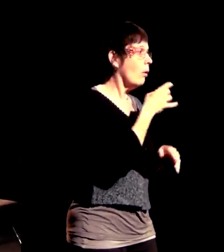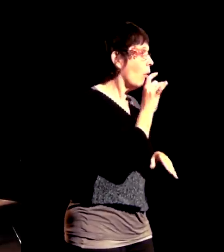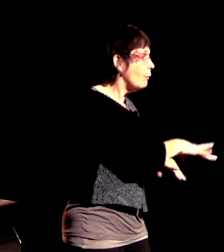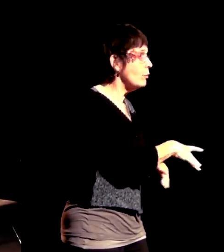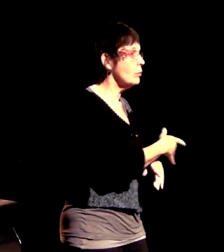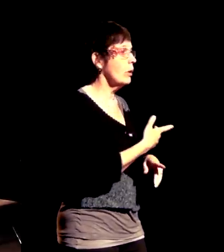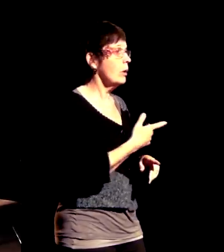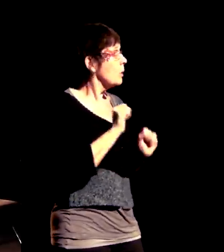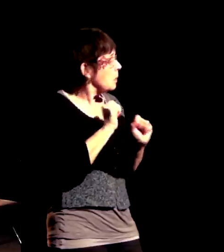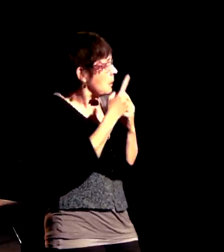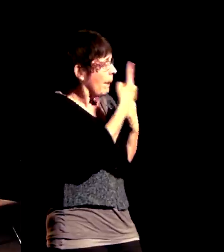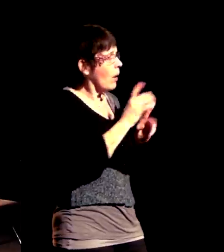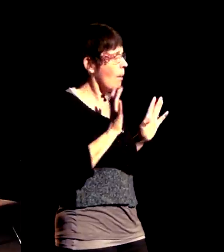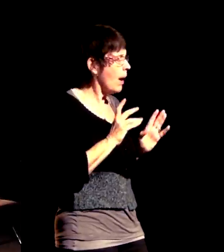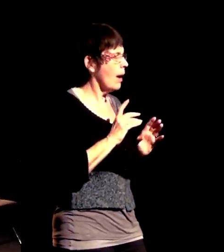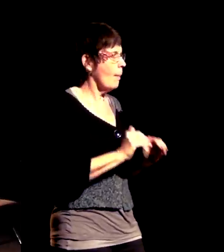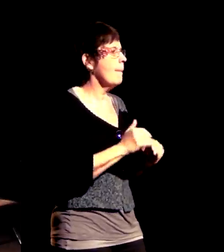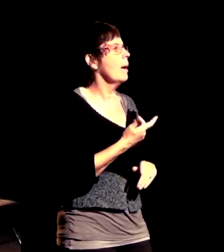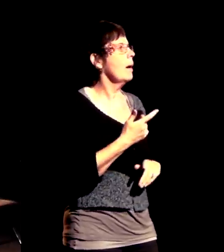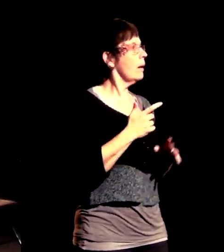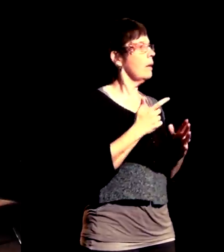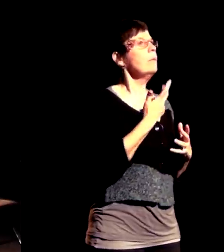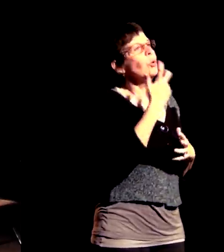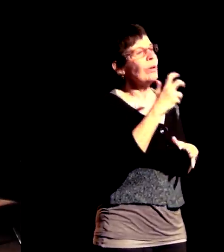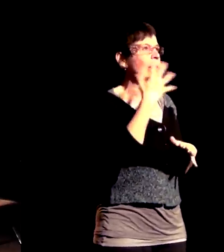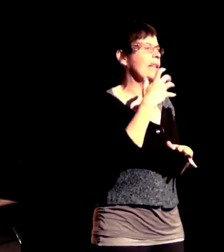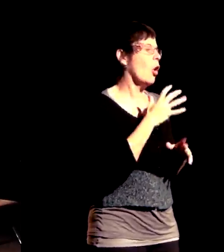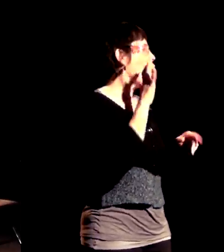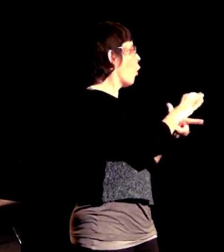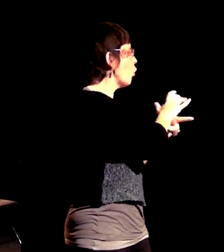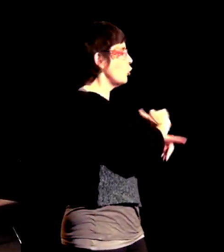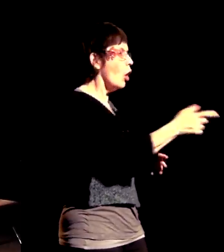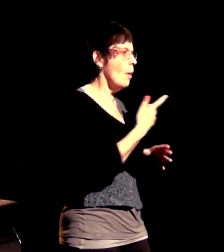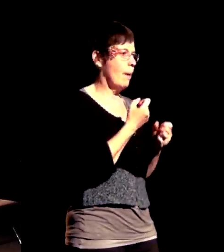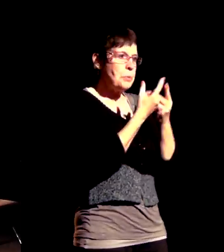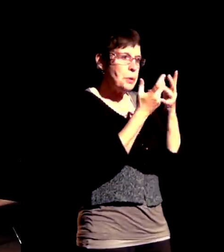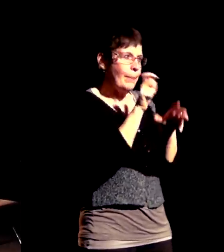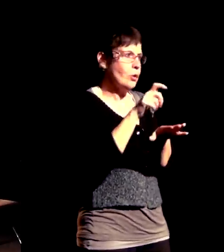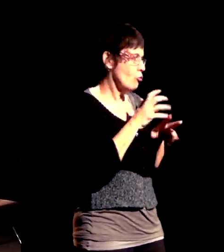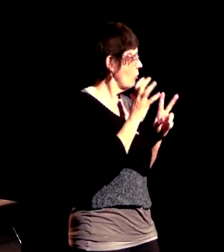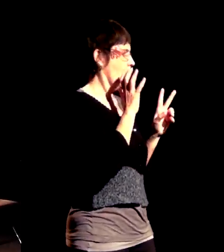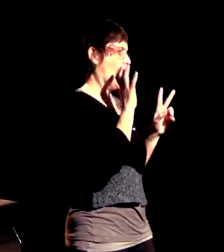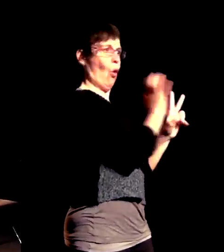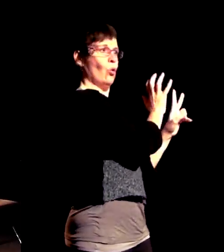les 300 ou 500, c'est pas tous les manifestants qui les ont virés, évidemment. Mais t'as eu un groupe suffisamment conséquent pour qu'elles se retrouvent exclues de la manifestation.